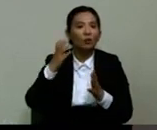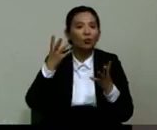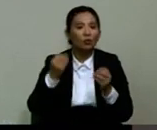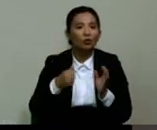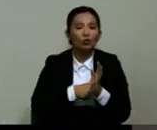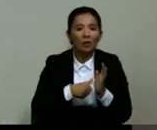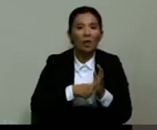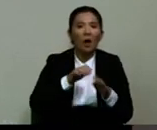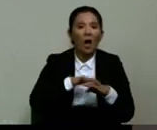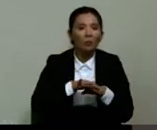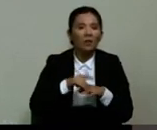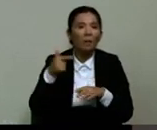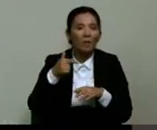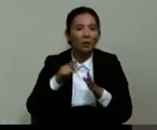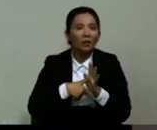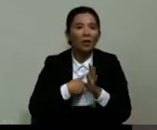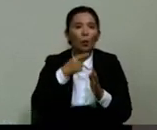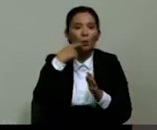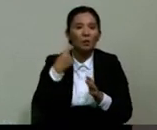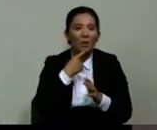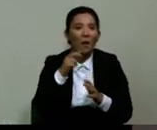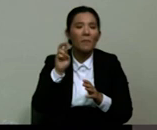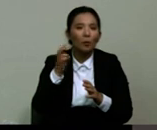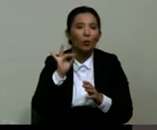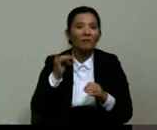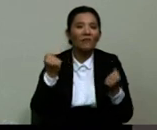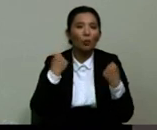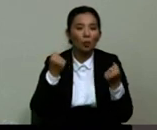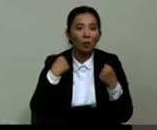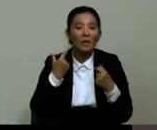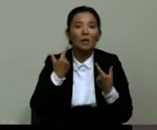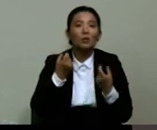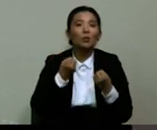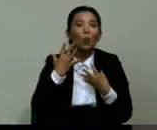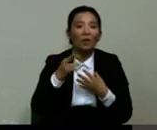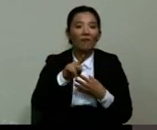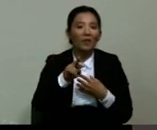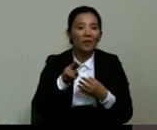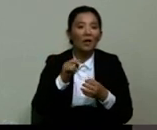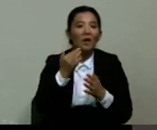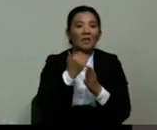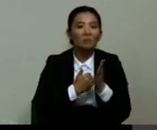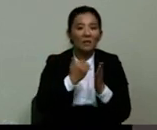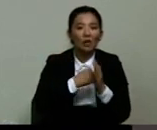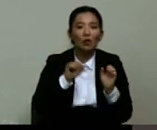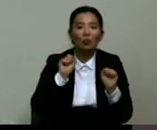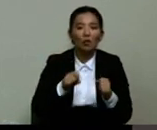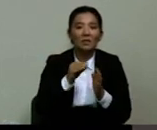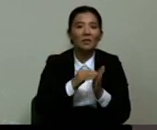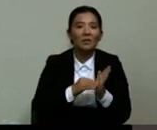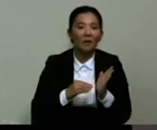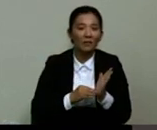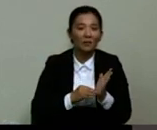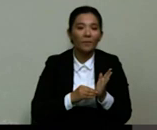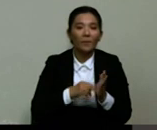алгебра, геометрия, литература, русский язык, биология и физкультура. Сколько вариантов расписания можно